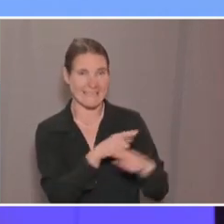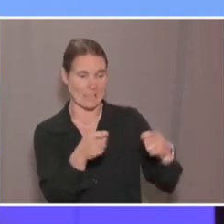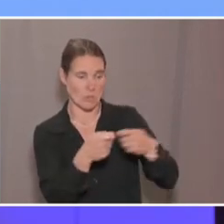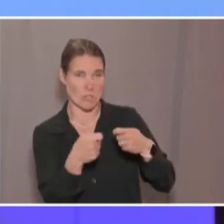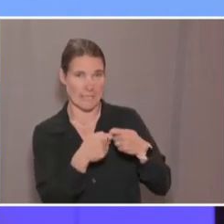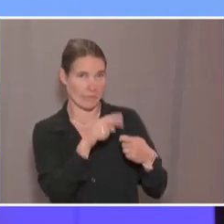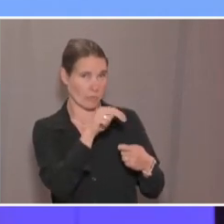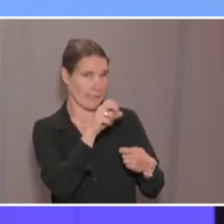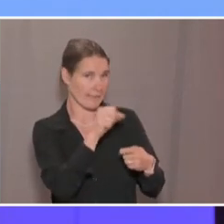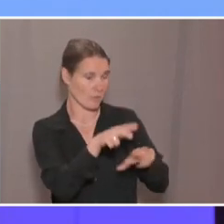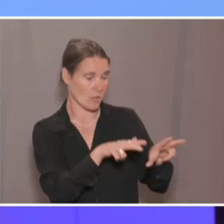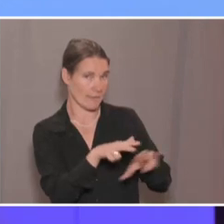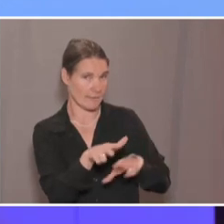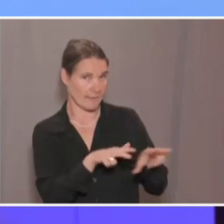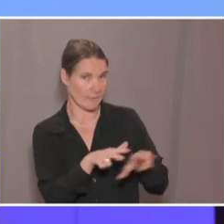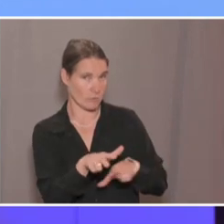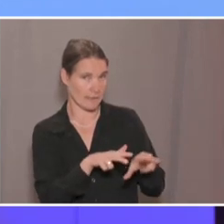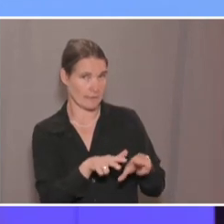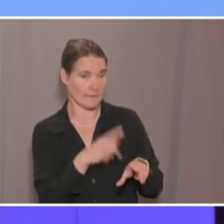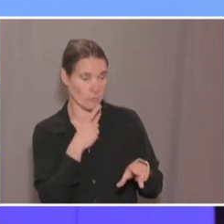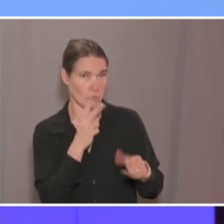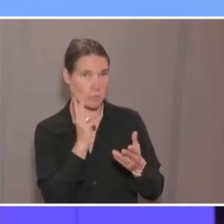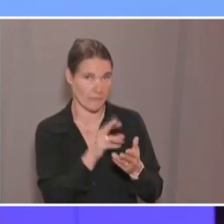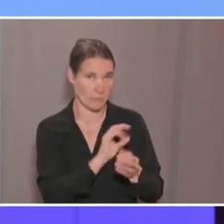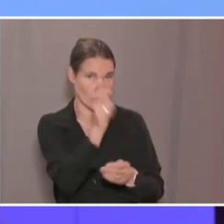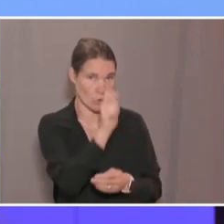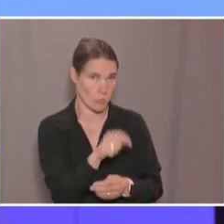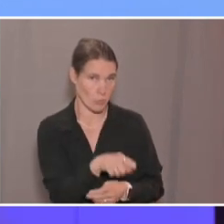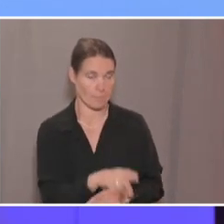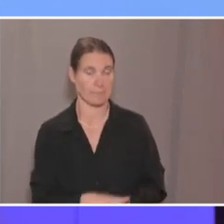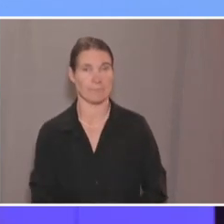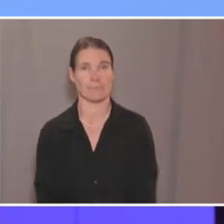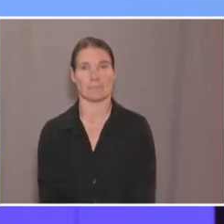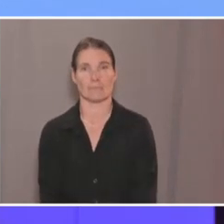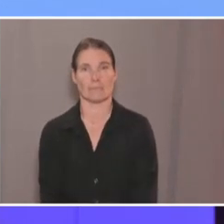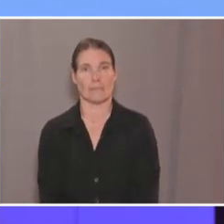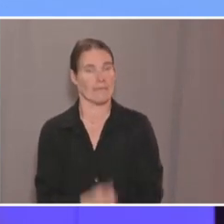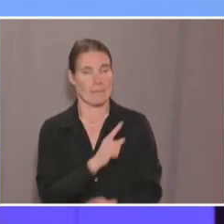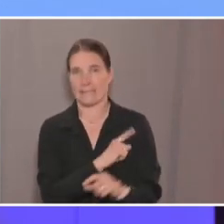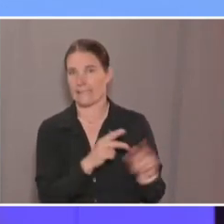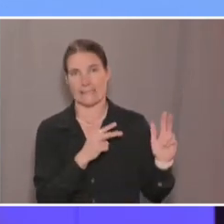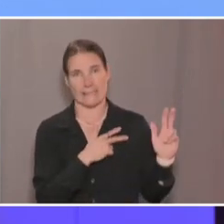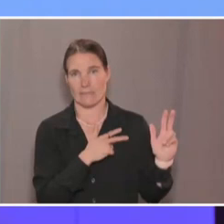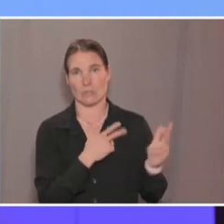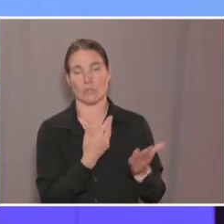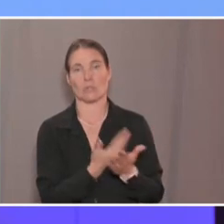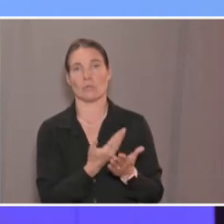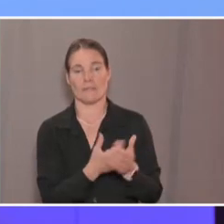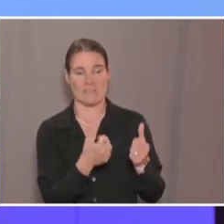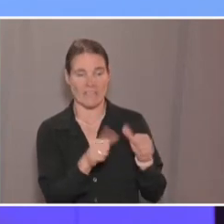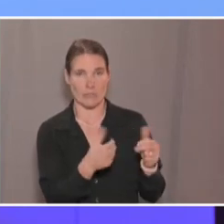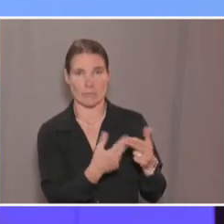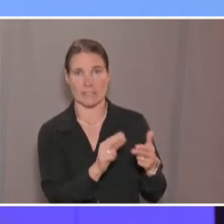einer NS-Organisation hatten. Das erwies sich allerdings als unrealistisch bei